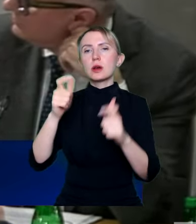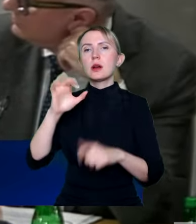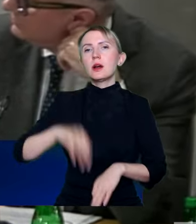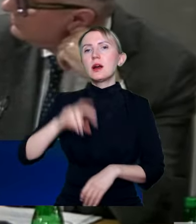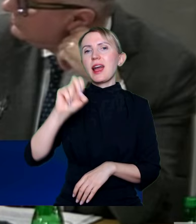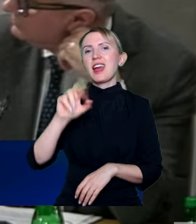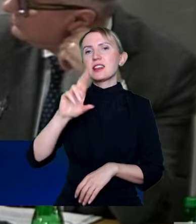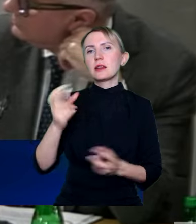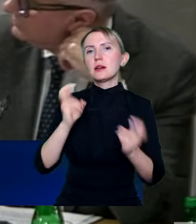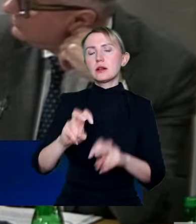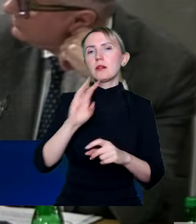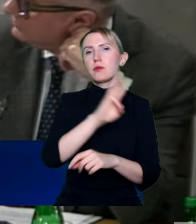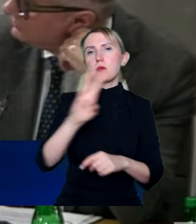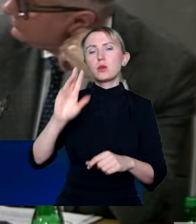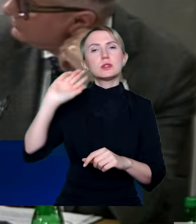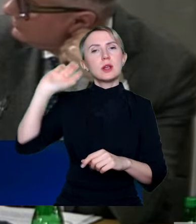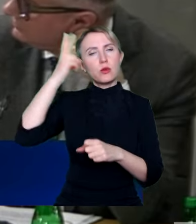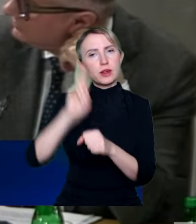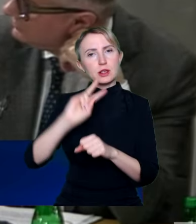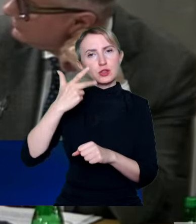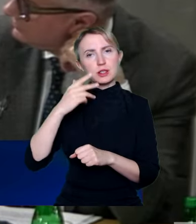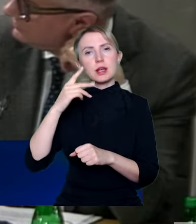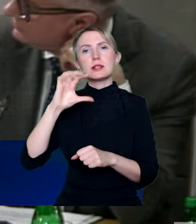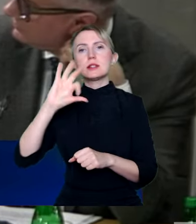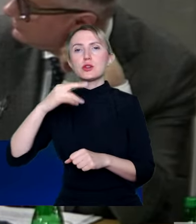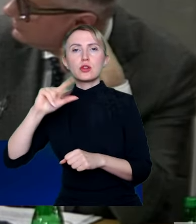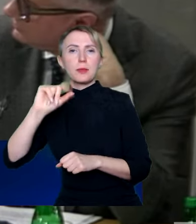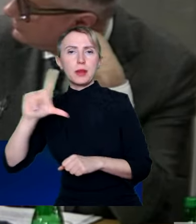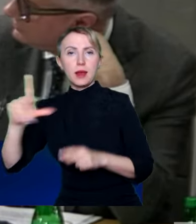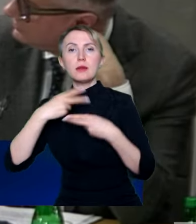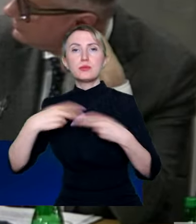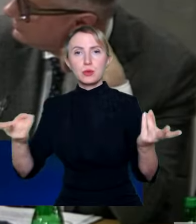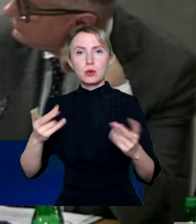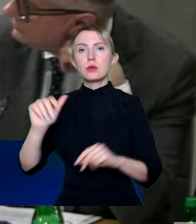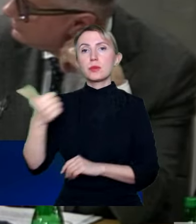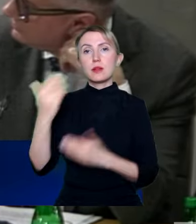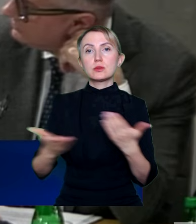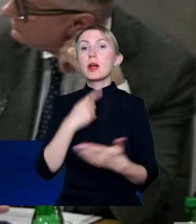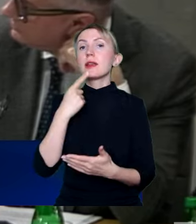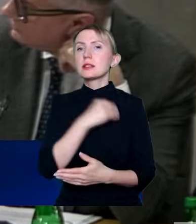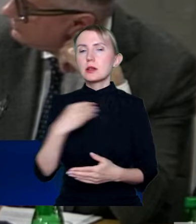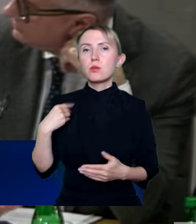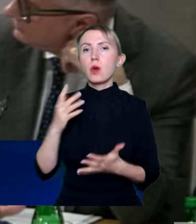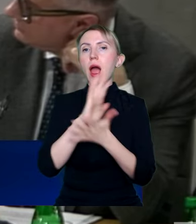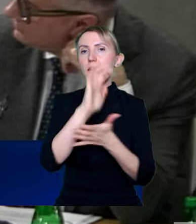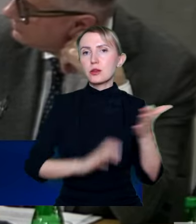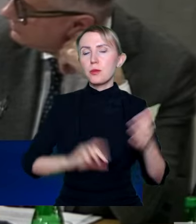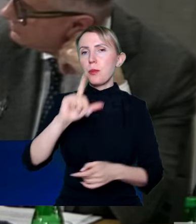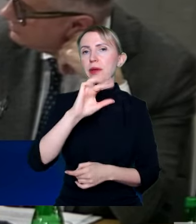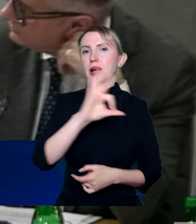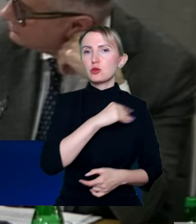założyciela portalu zaufana3strona.pl, na którym opublikowano pierwszy polskojęzyczny artykuł o przypadkach Pegasusa w naszym